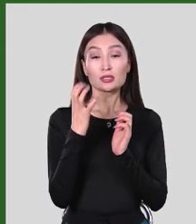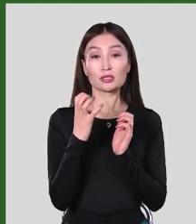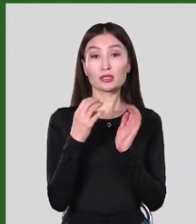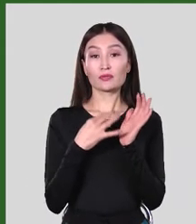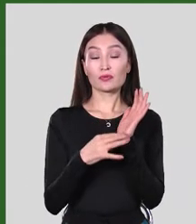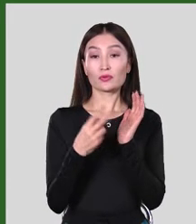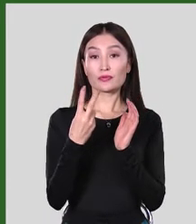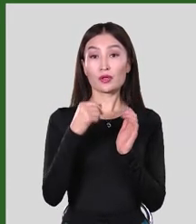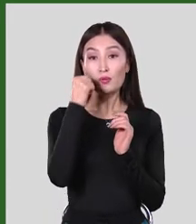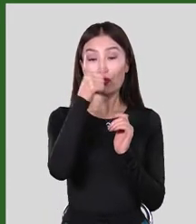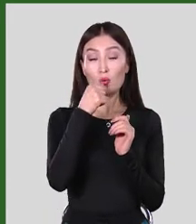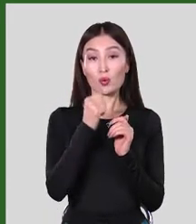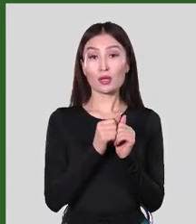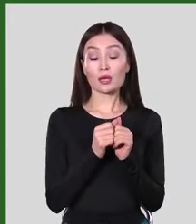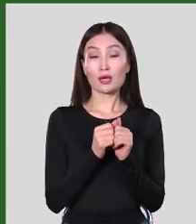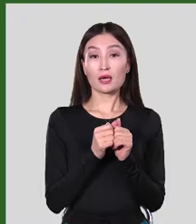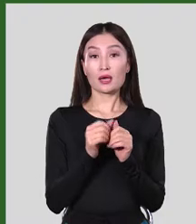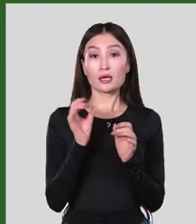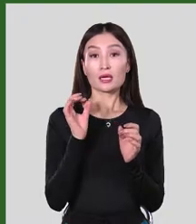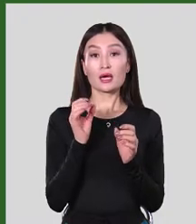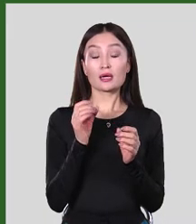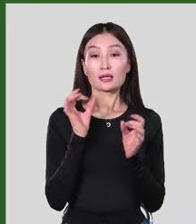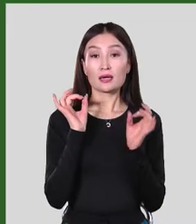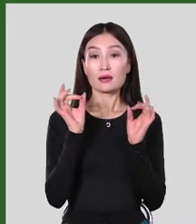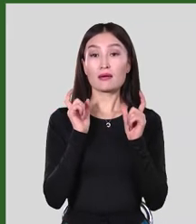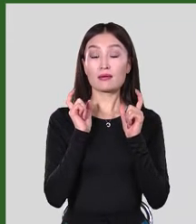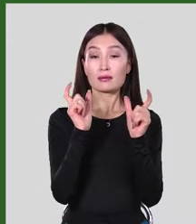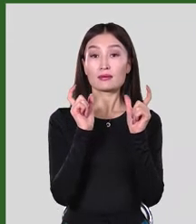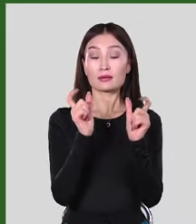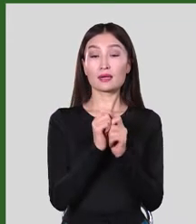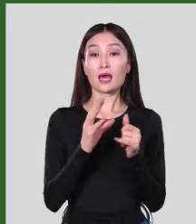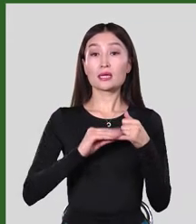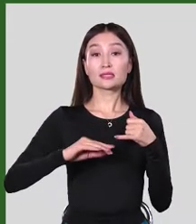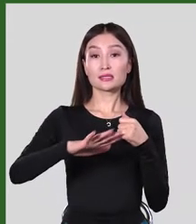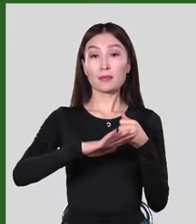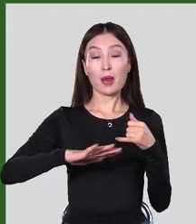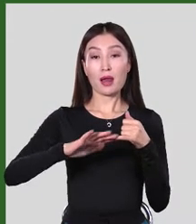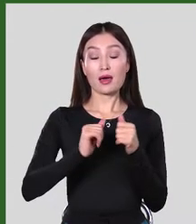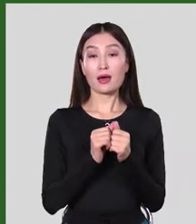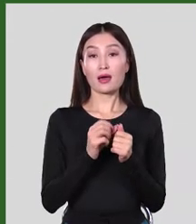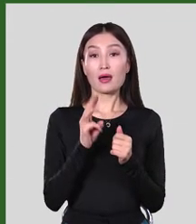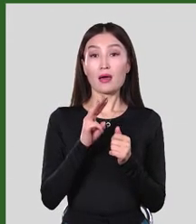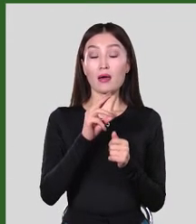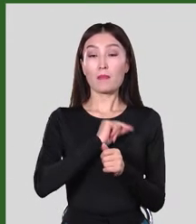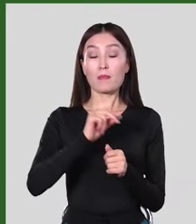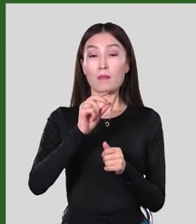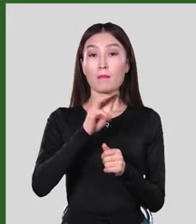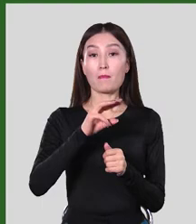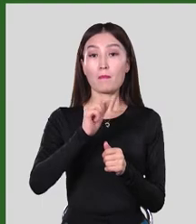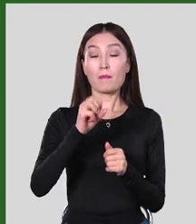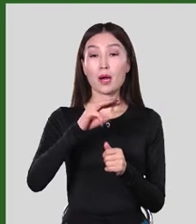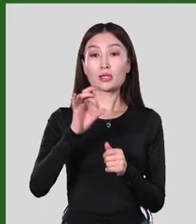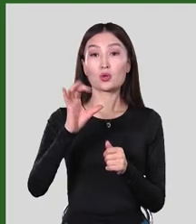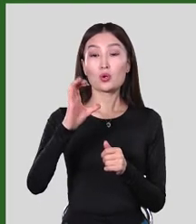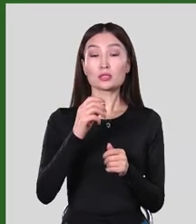октября 1492 года раздался долгожданный крик «Земля!». Матрос заметил темную полоску